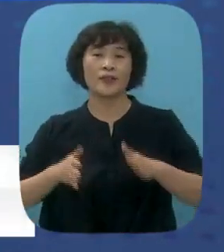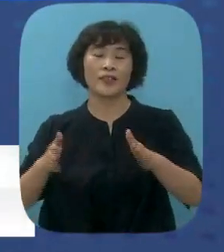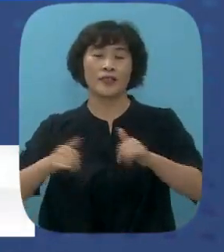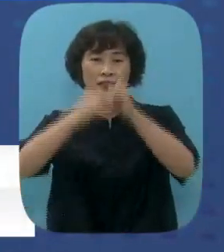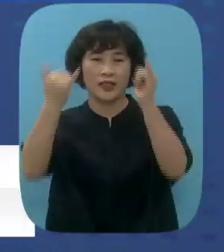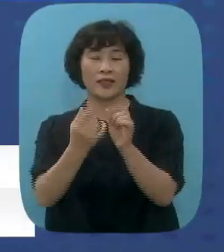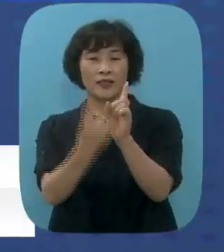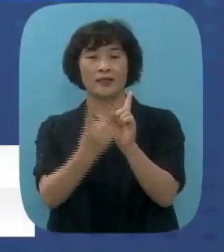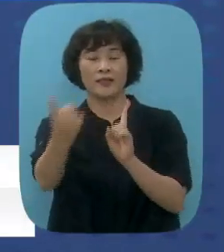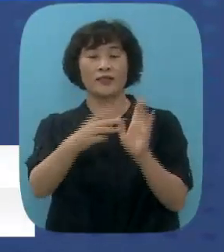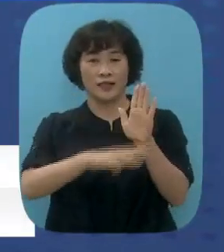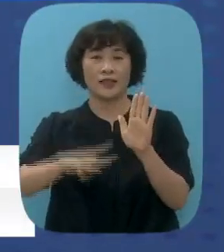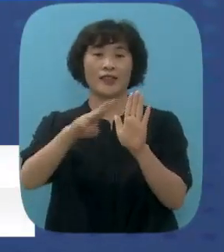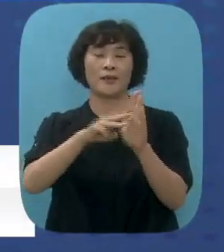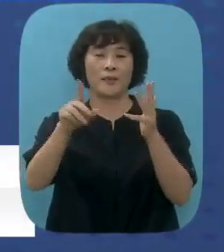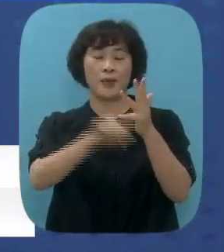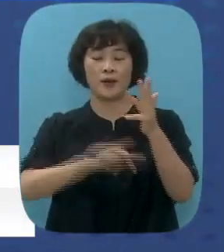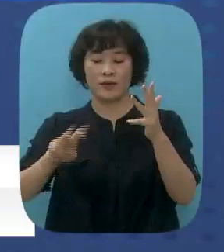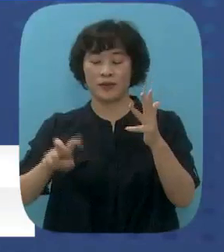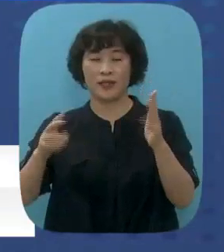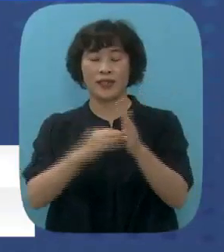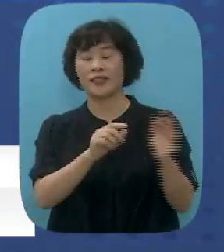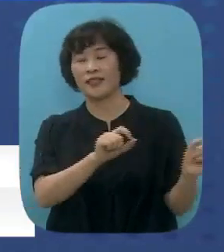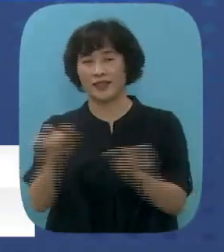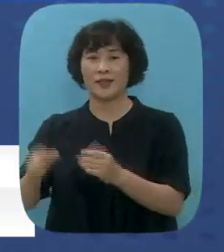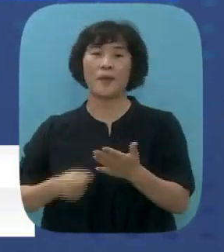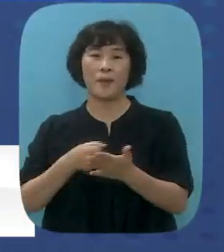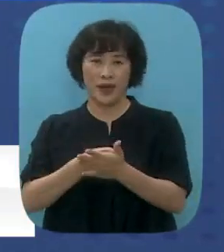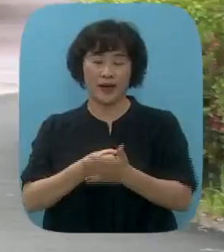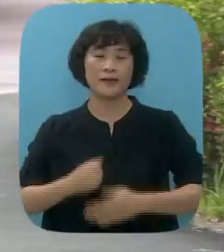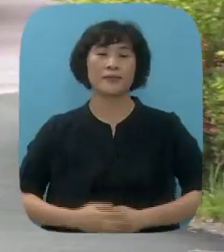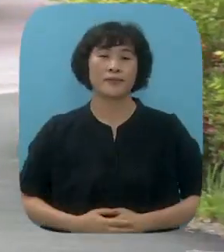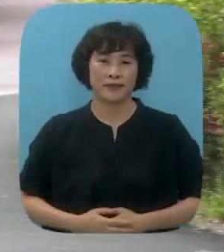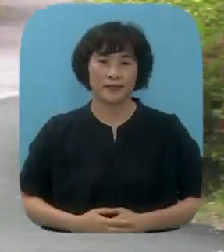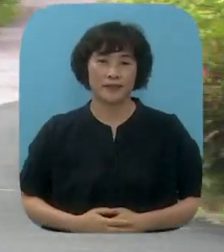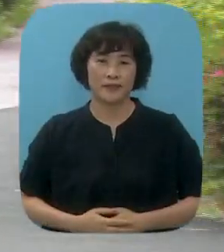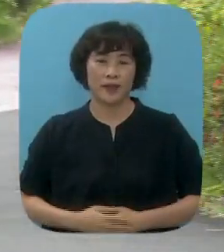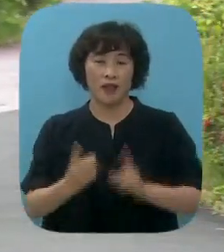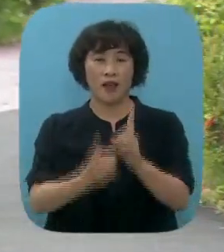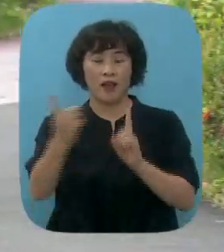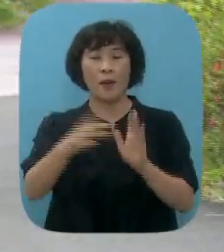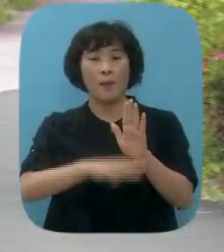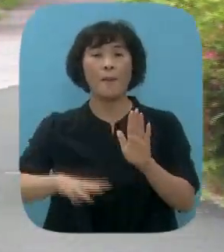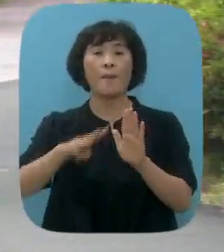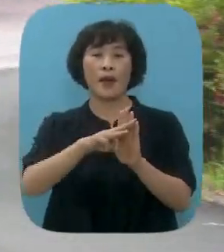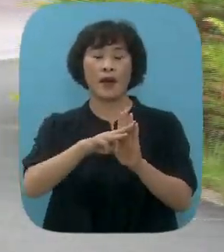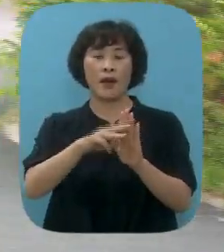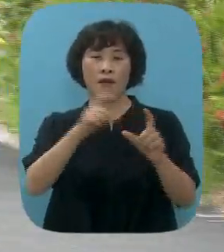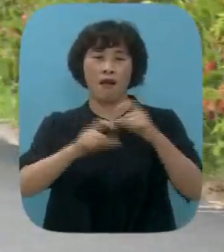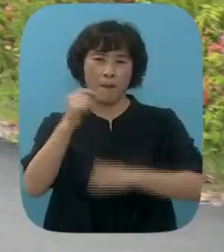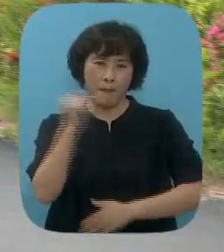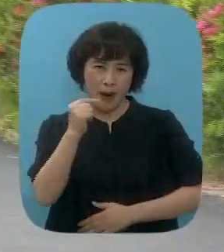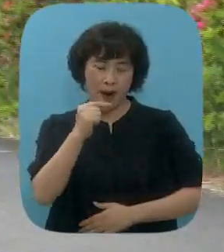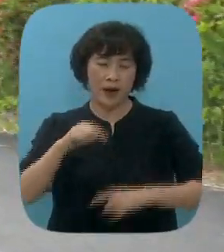전남도가 사회적 거리두기 3단계를 오는 22일까지 연장하기로 했습니다. 도는 거리두기 3단계 조치를 보다